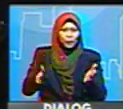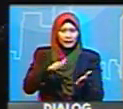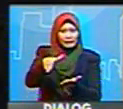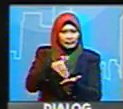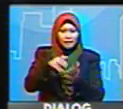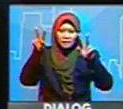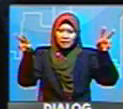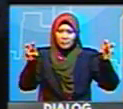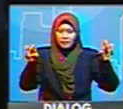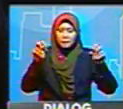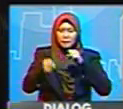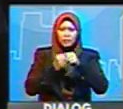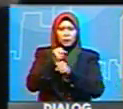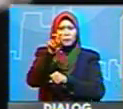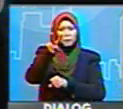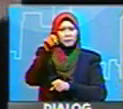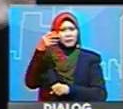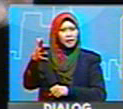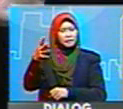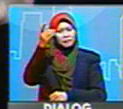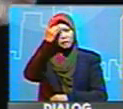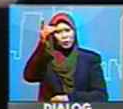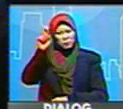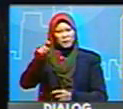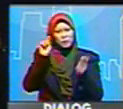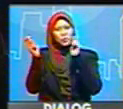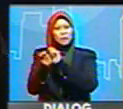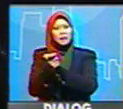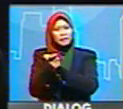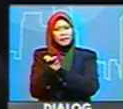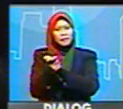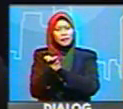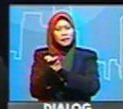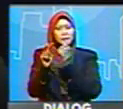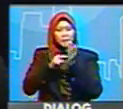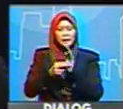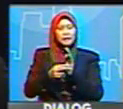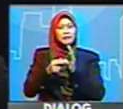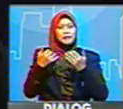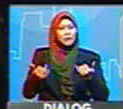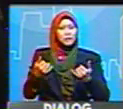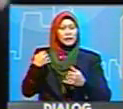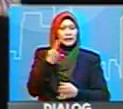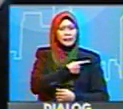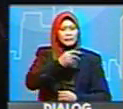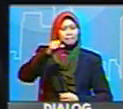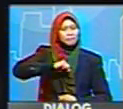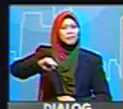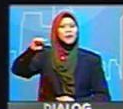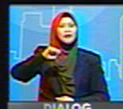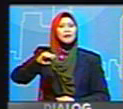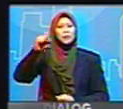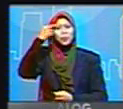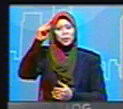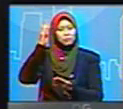besarnya dan untuk 2015 Saya rasa Datuk kena tukar sikit jihad petani peternak nelayan memerangi